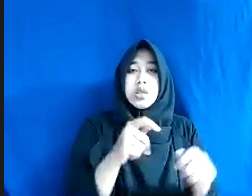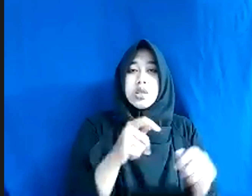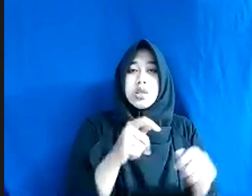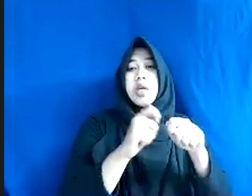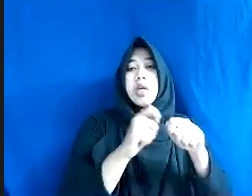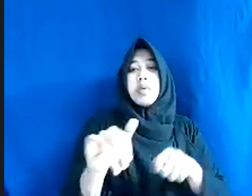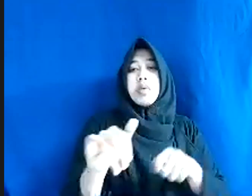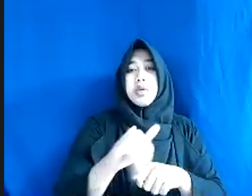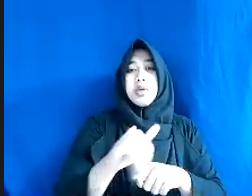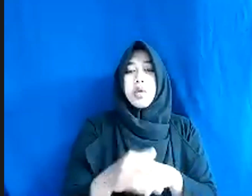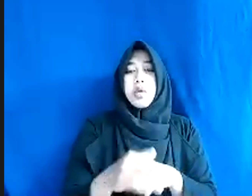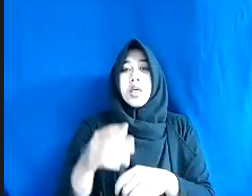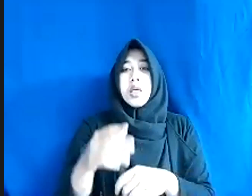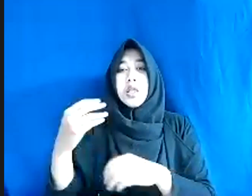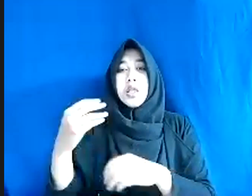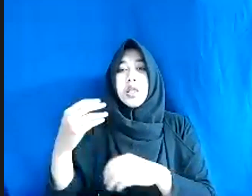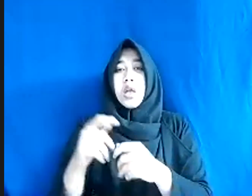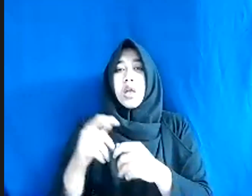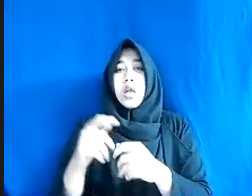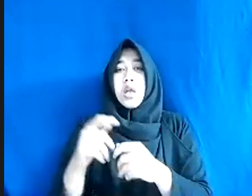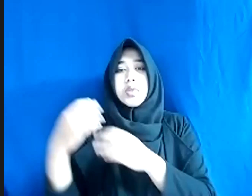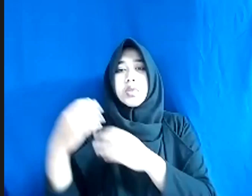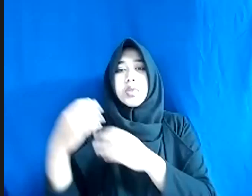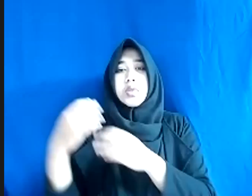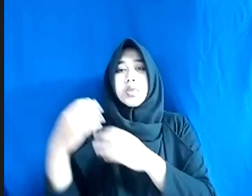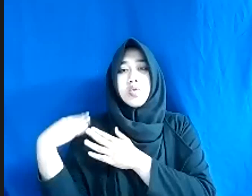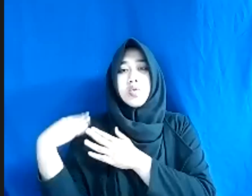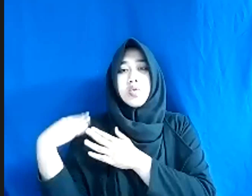baik masyarakat maupun pemerintah. Yang kedua,